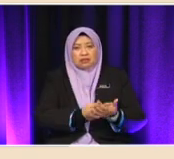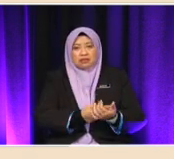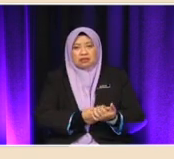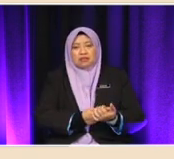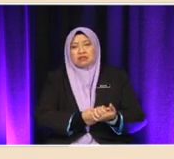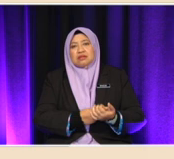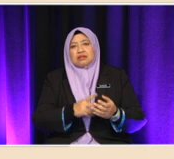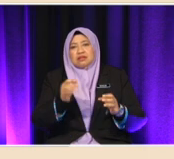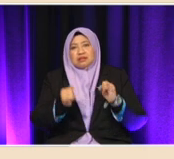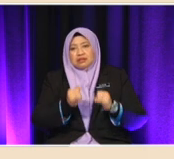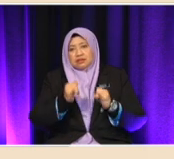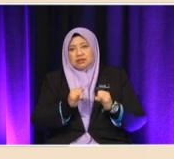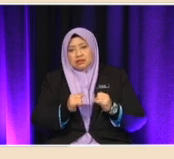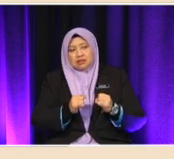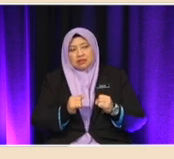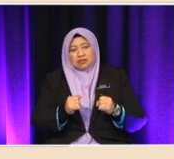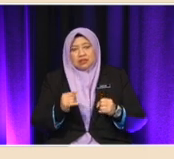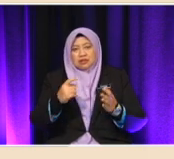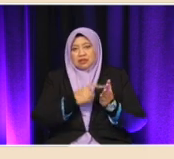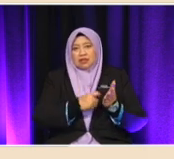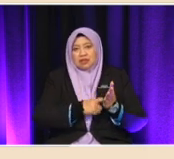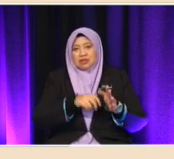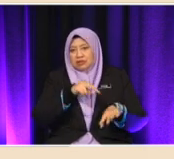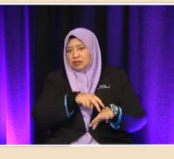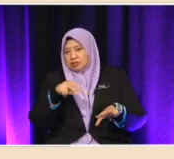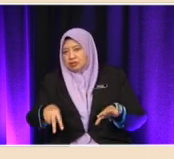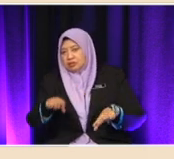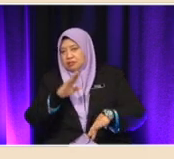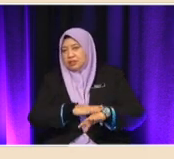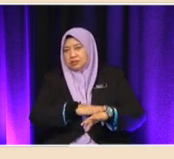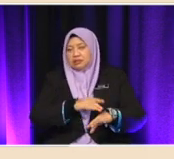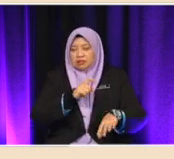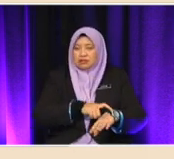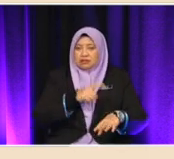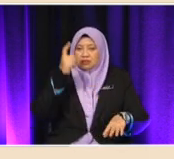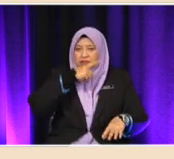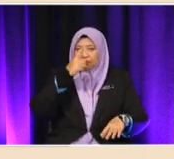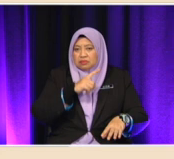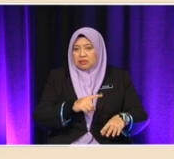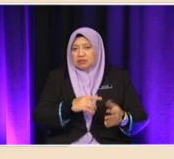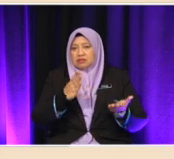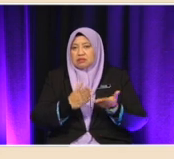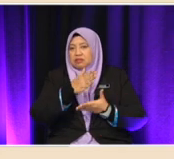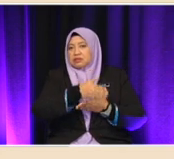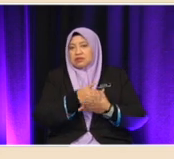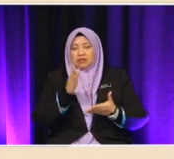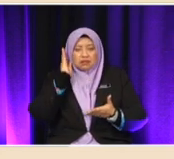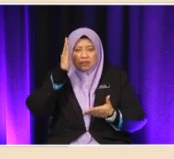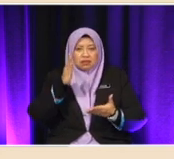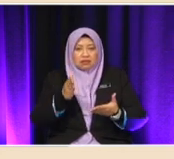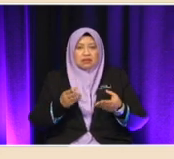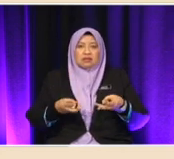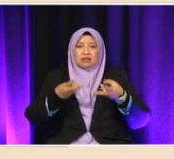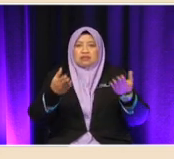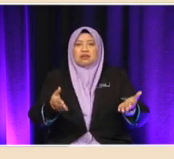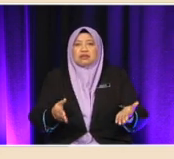Jika harga dijangkitkan turun pada masa depan Siapa yang berlaku adalah quantity barang yang ditawar pada